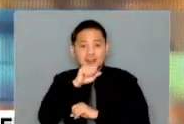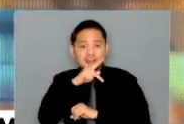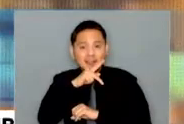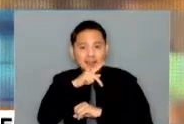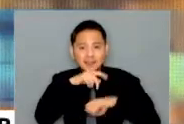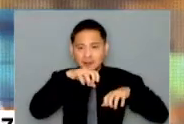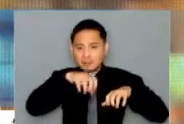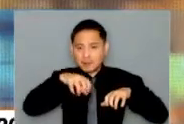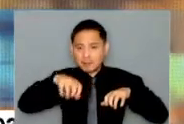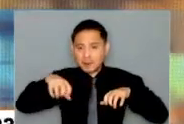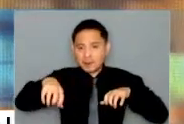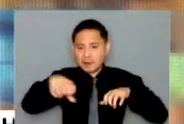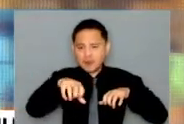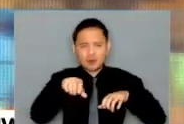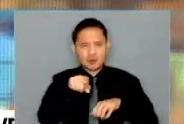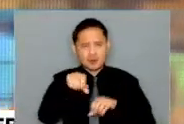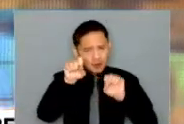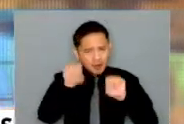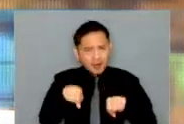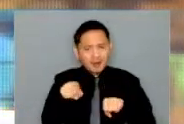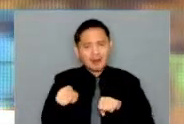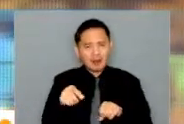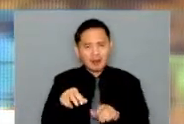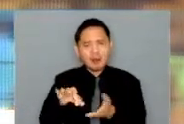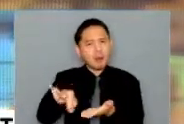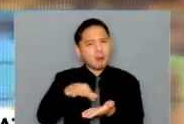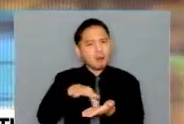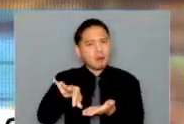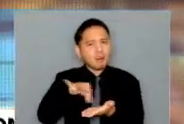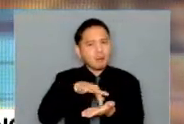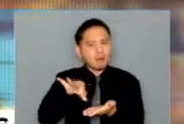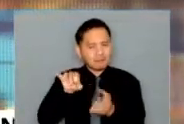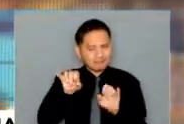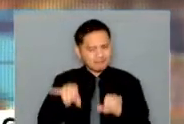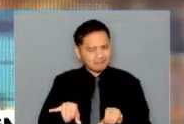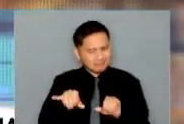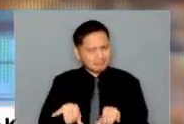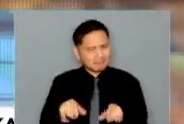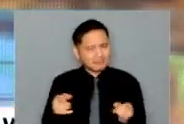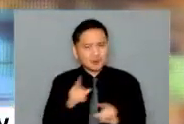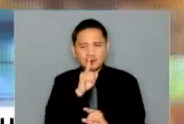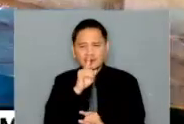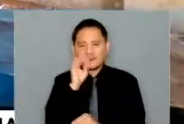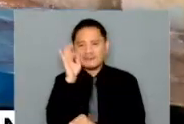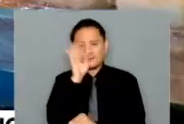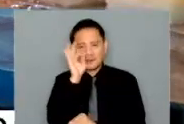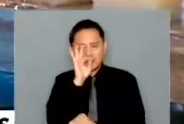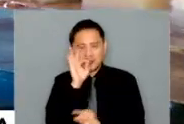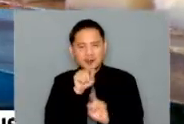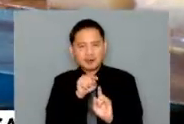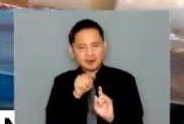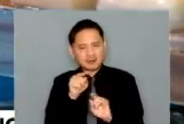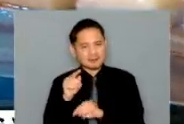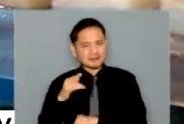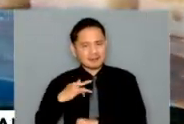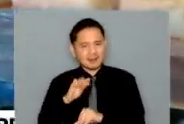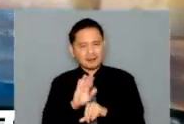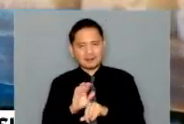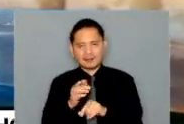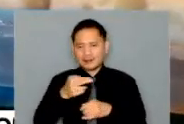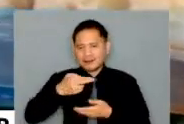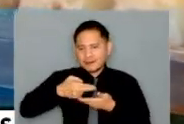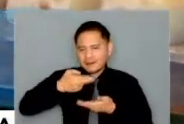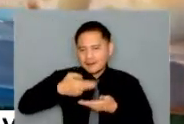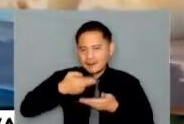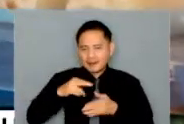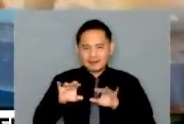kunin na lang at i-enjoy ng ating mga bisita. Abay, pwedeng-pwede pala dyan gawin. Very Pinoy ng mga kakanin. Kaya nga, Mama Dems, that's so correct. Kasi